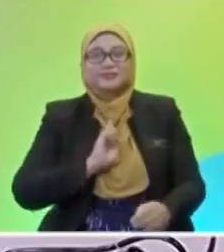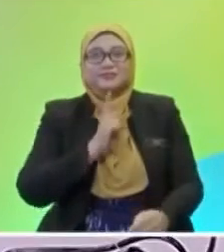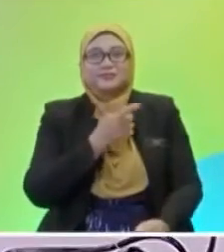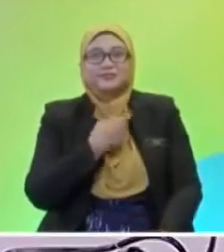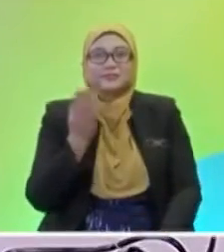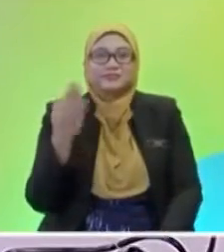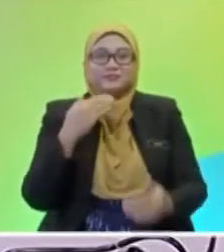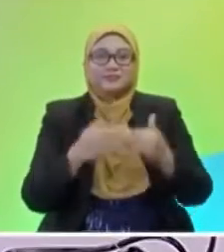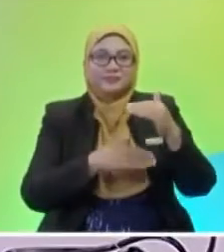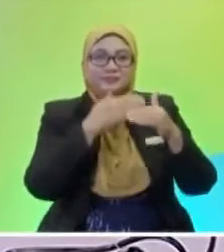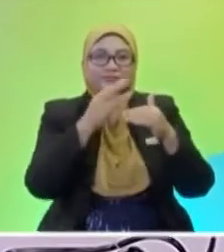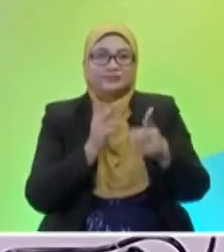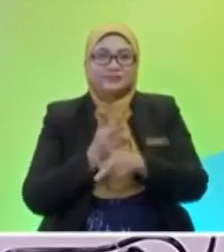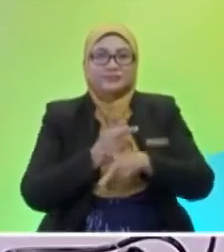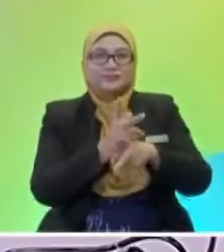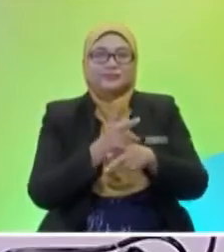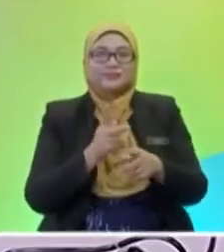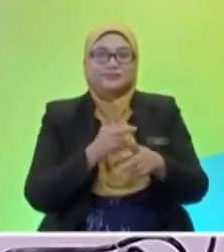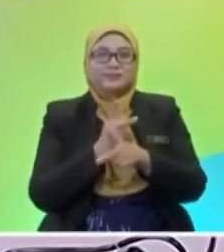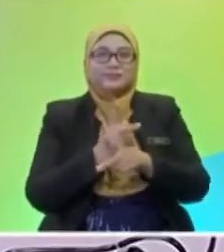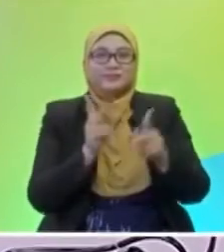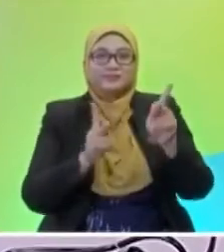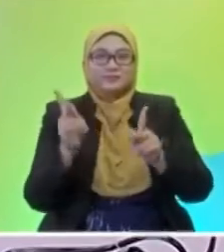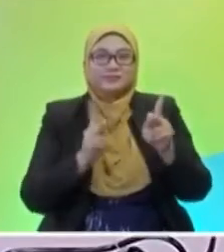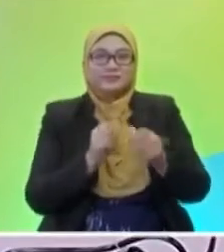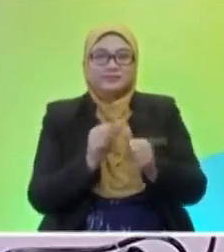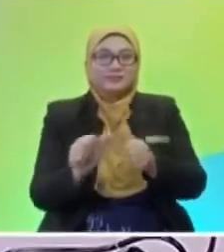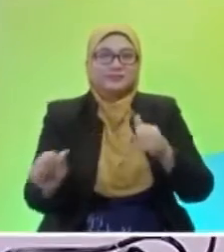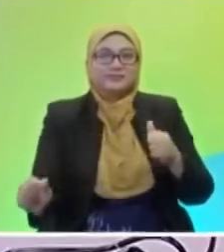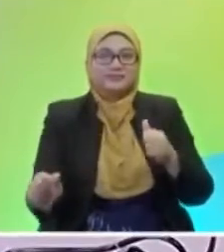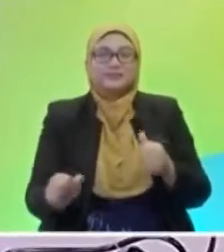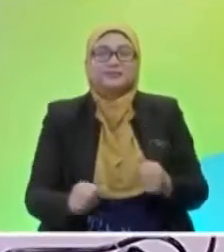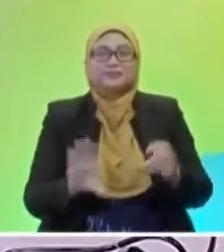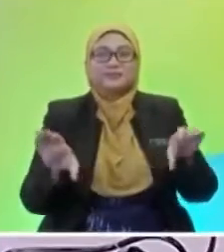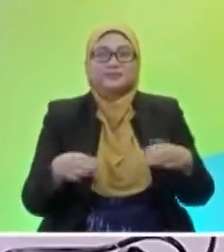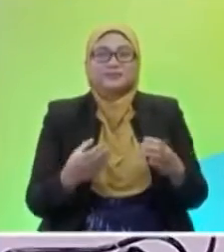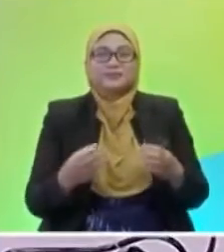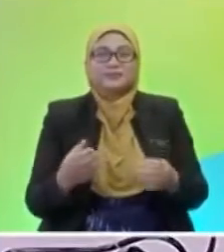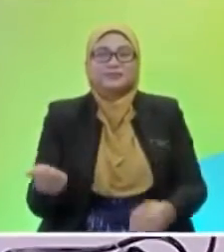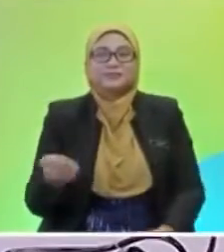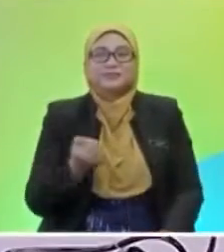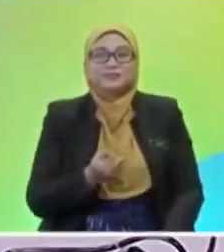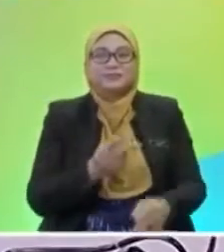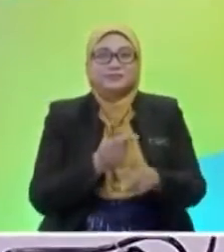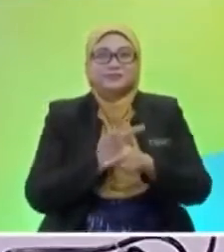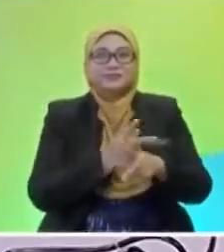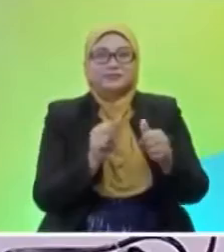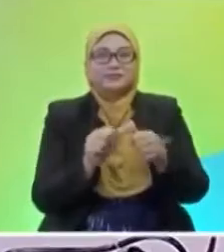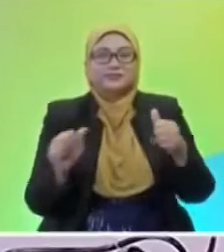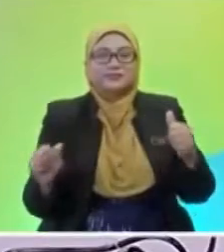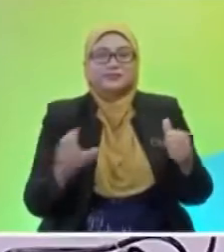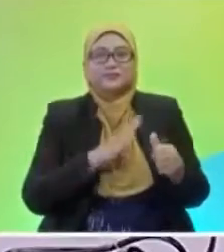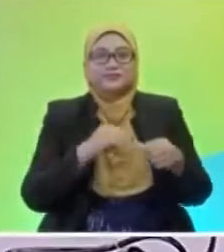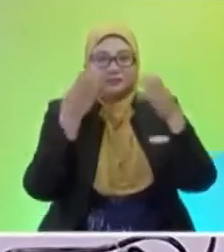bina kereta kawalan jauh. Jadi untuk segmen kali ini, saya akan membuat alat kawalan jauh. Jadi Cikgu Nash pula akan membuat